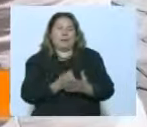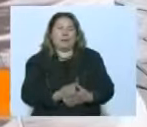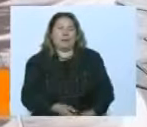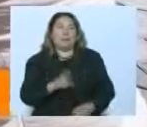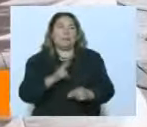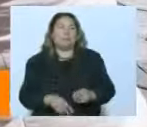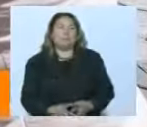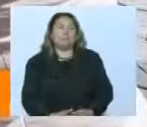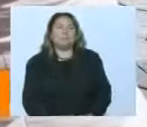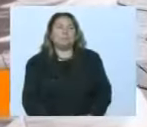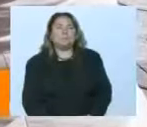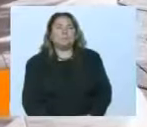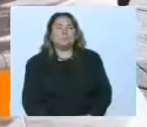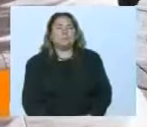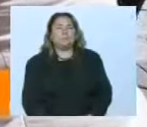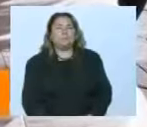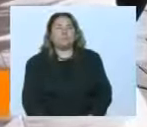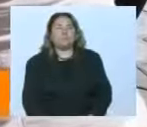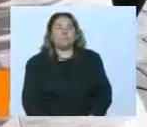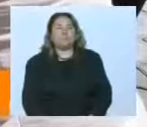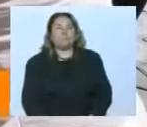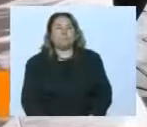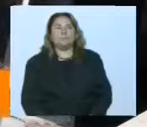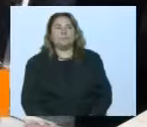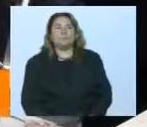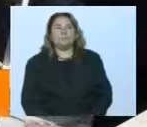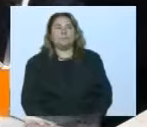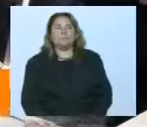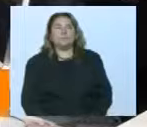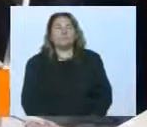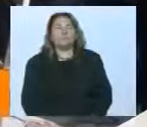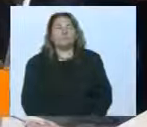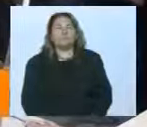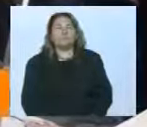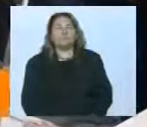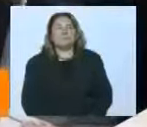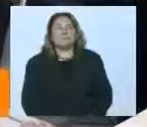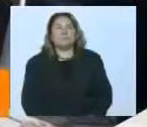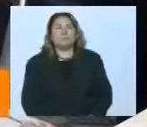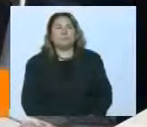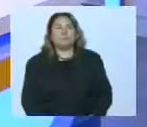Жұмазия Оразай, Саламат Таумұрнов, Дидар.